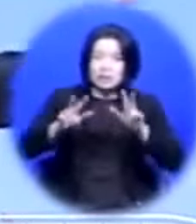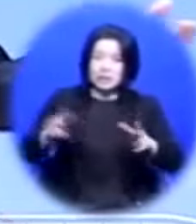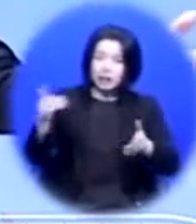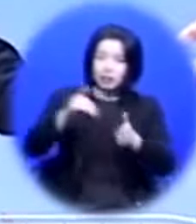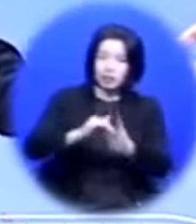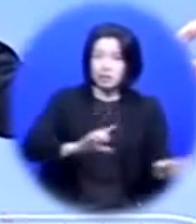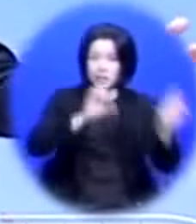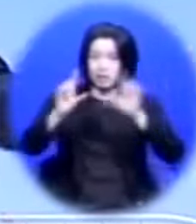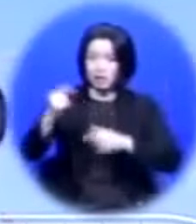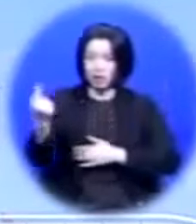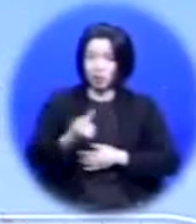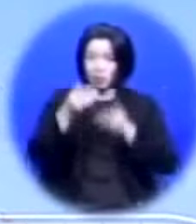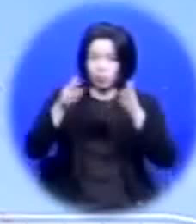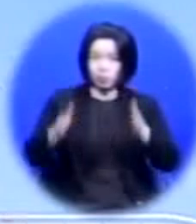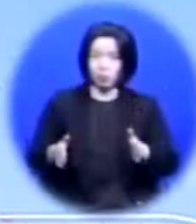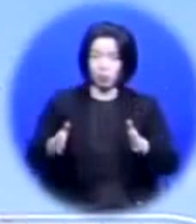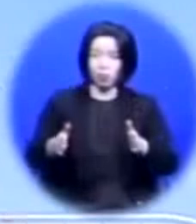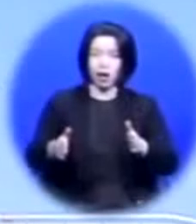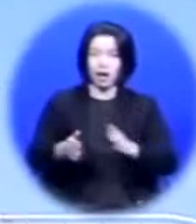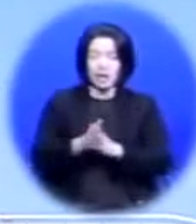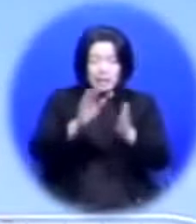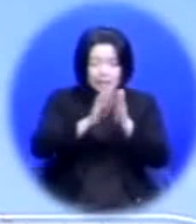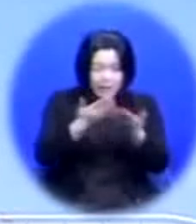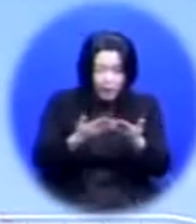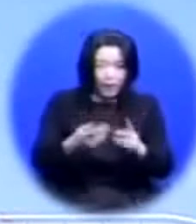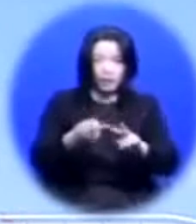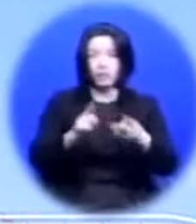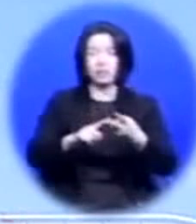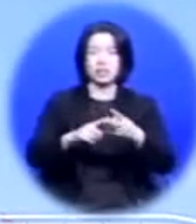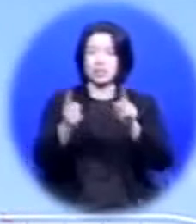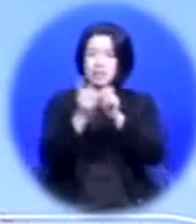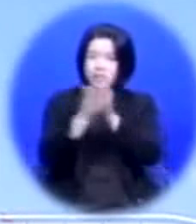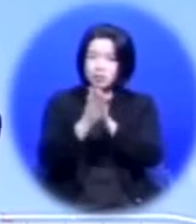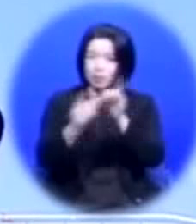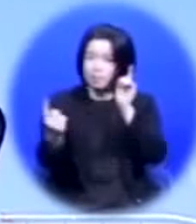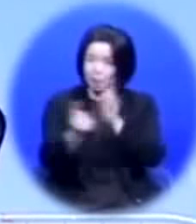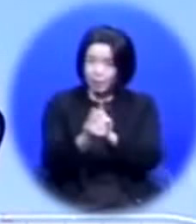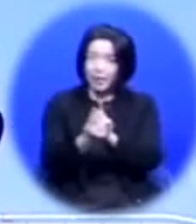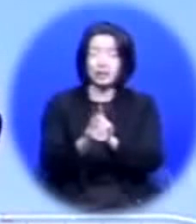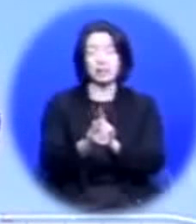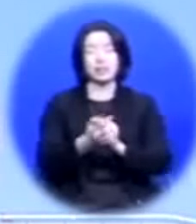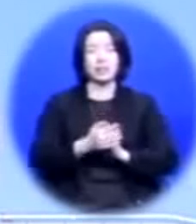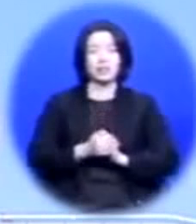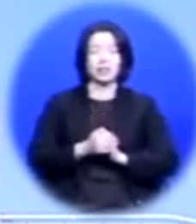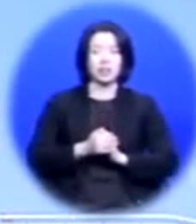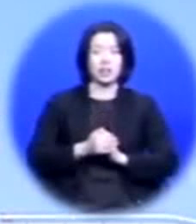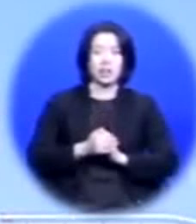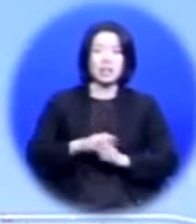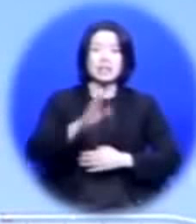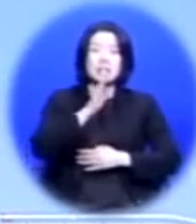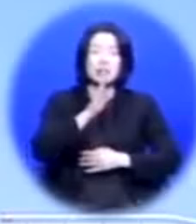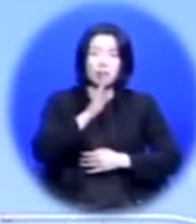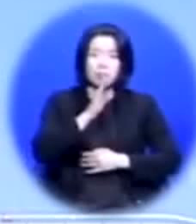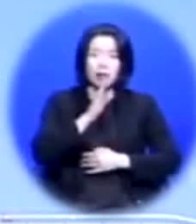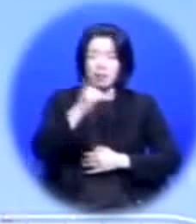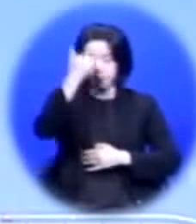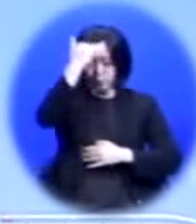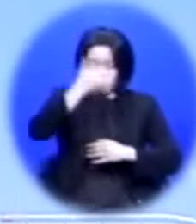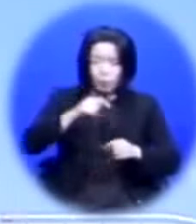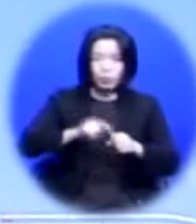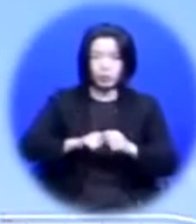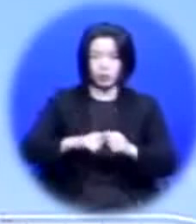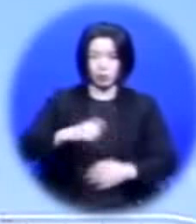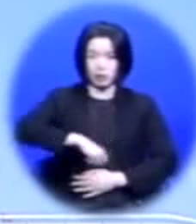살아오는 동안 책을 통해서든지 직접 만났든 정말 도덕적이고